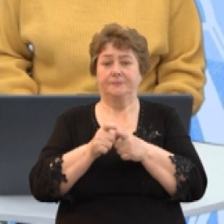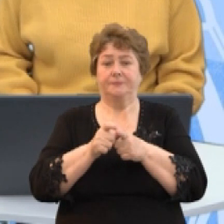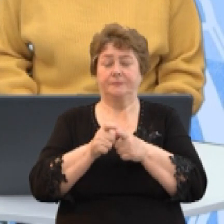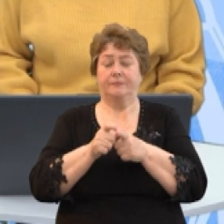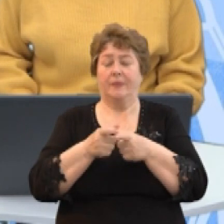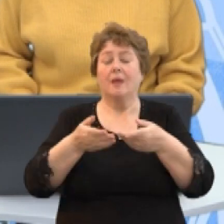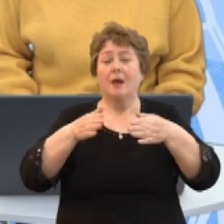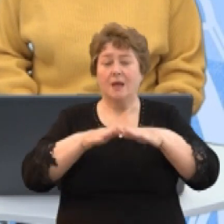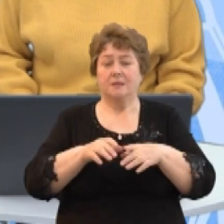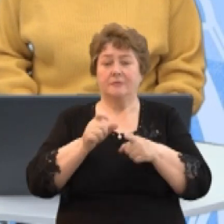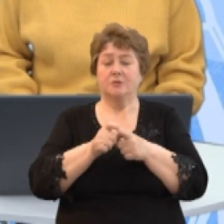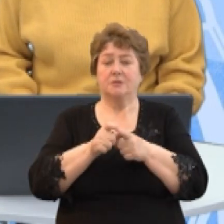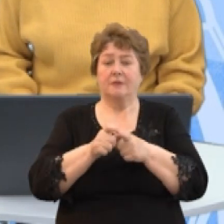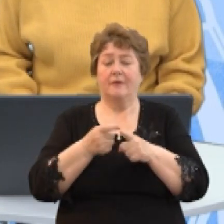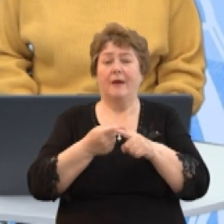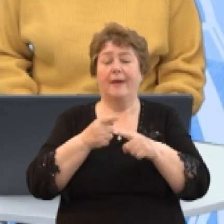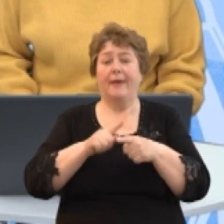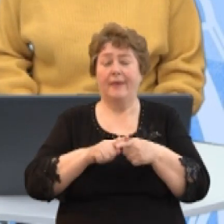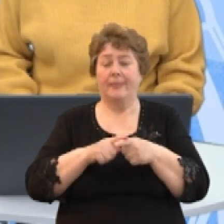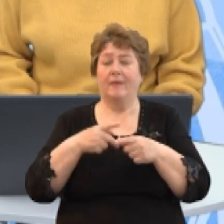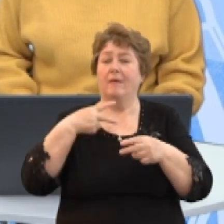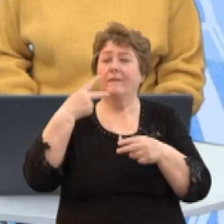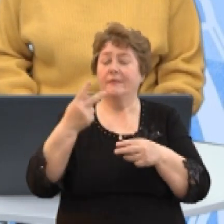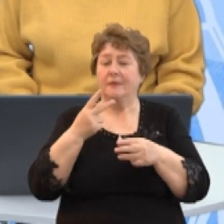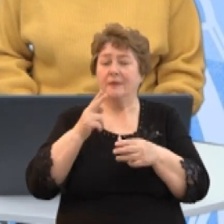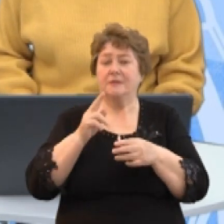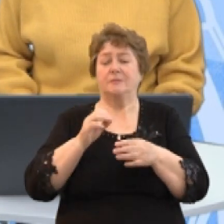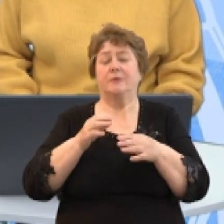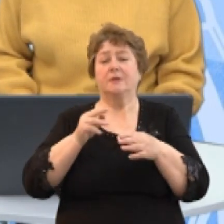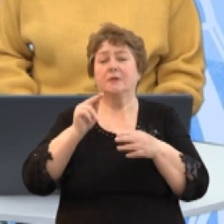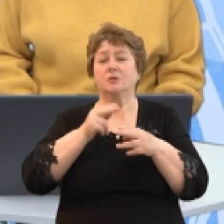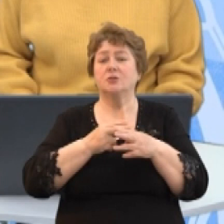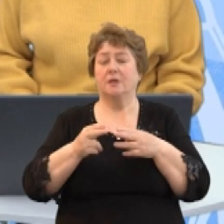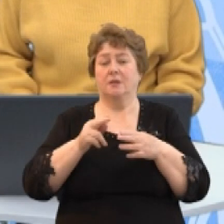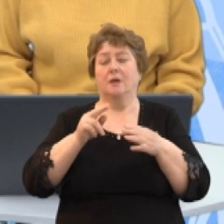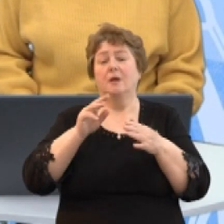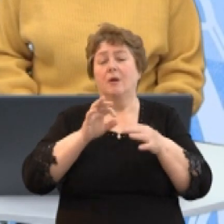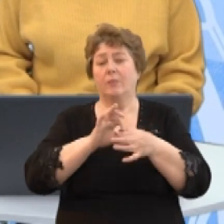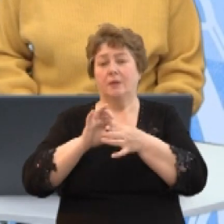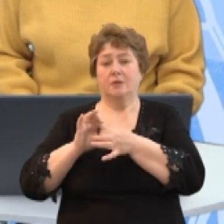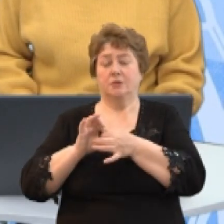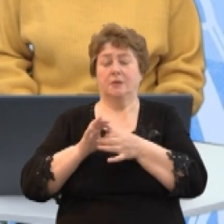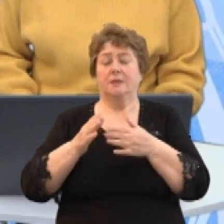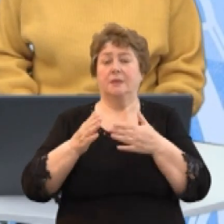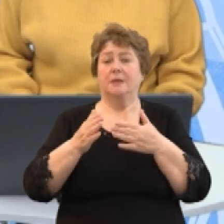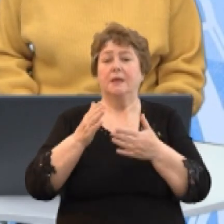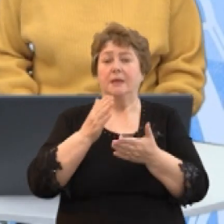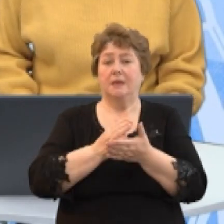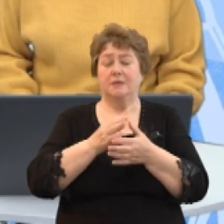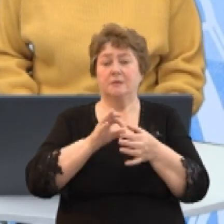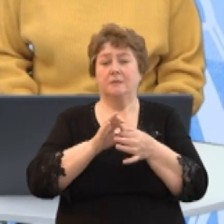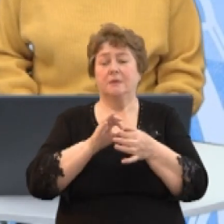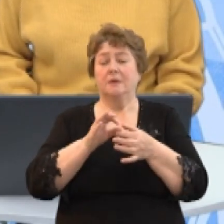оставшиеся слова это второстепенные члены предложения если в предложении